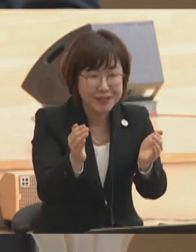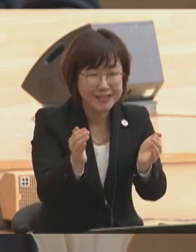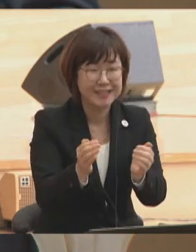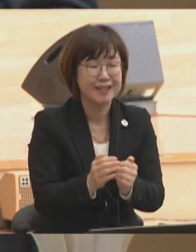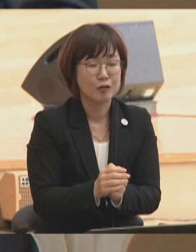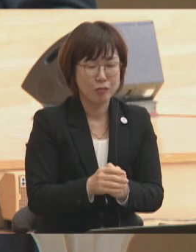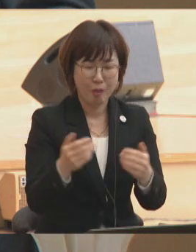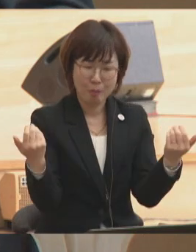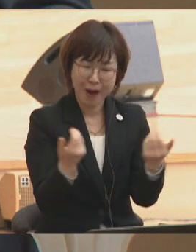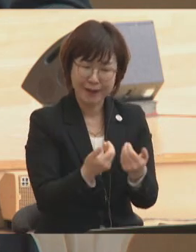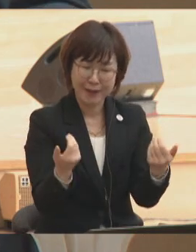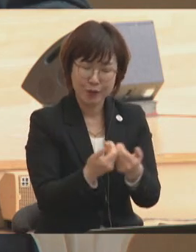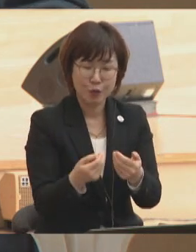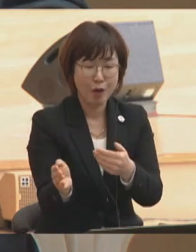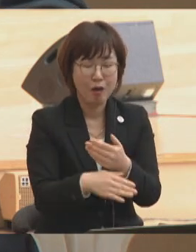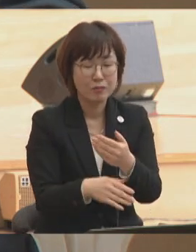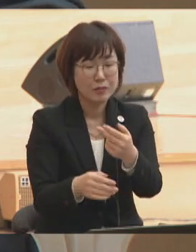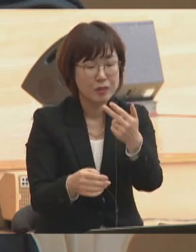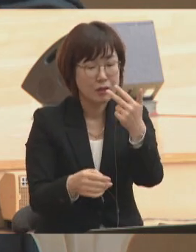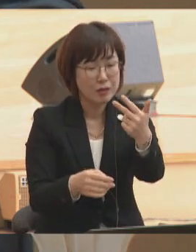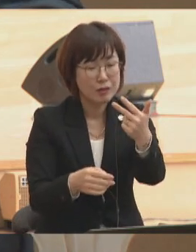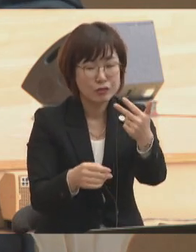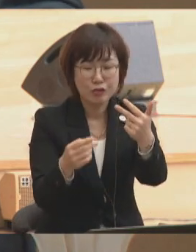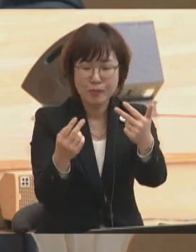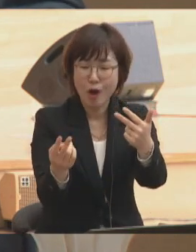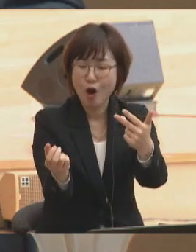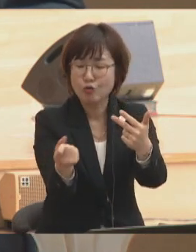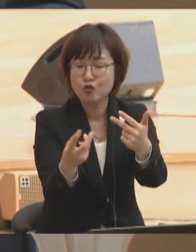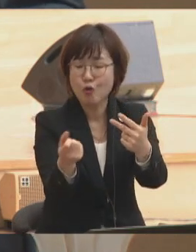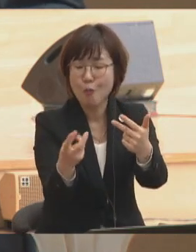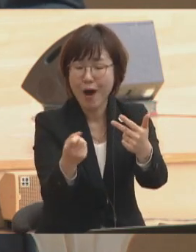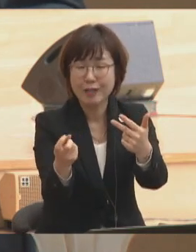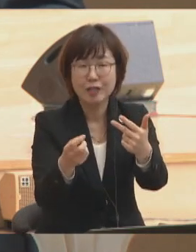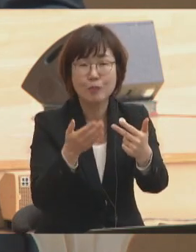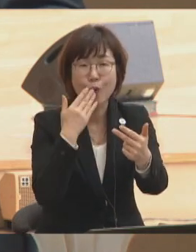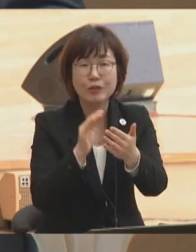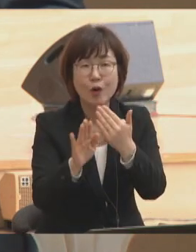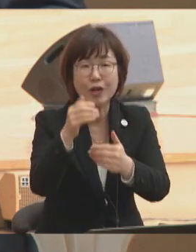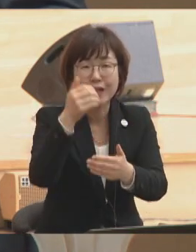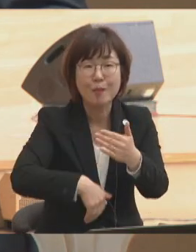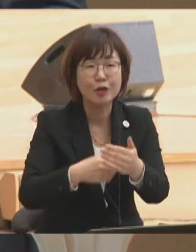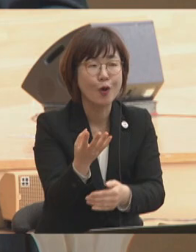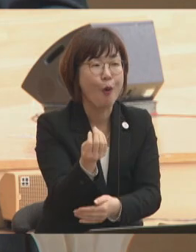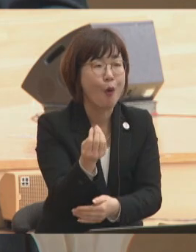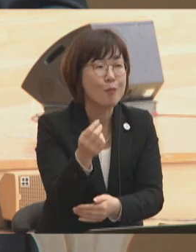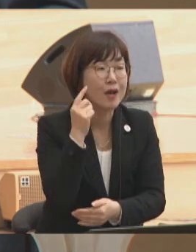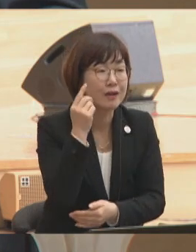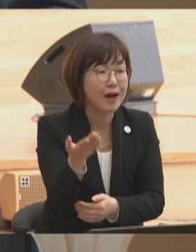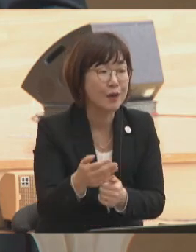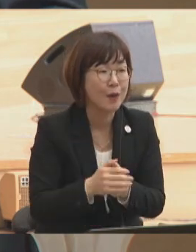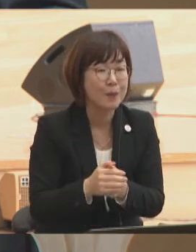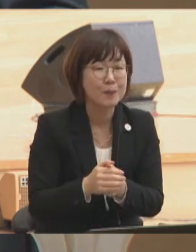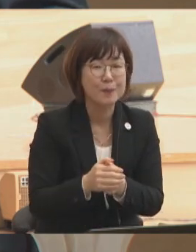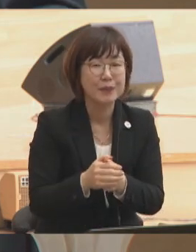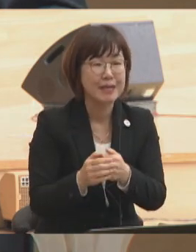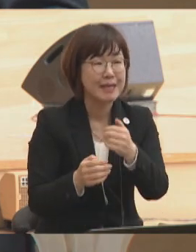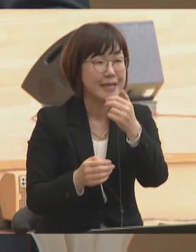한편으로 칠병 두어 마리 때 남은 것은 뭘까요? 일곱